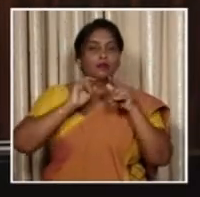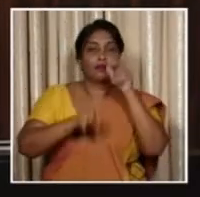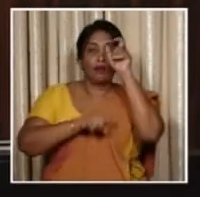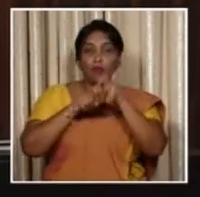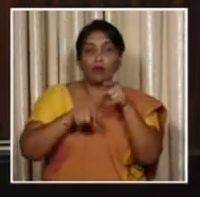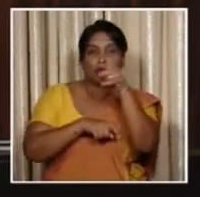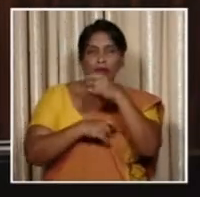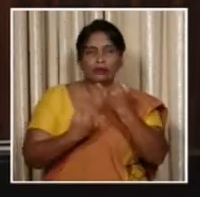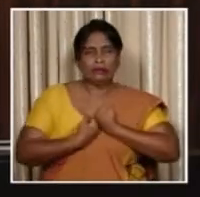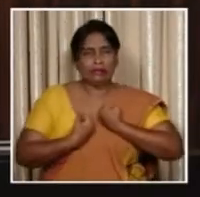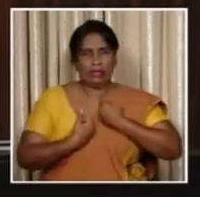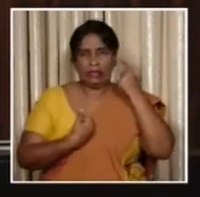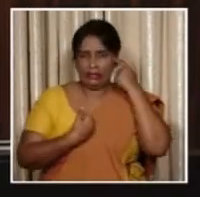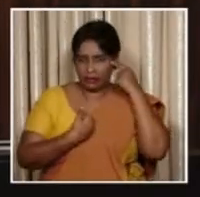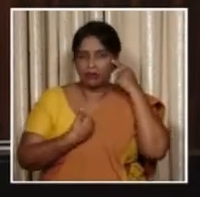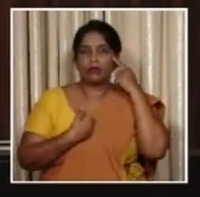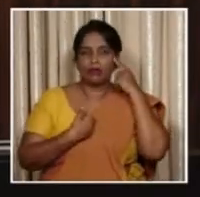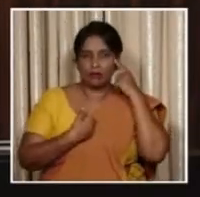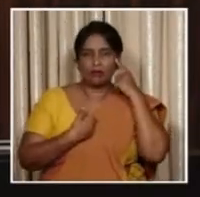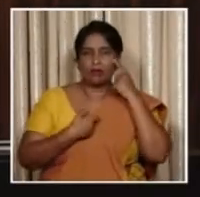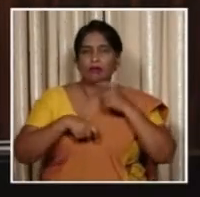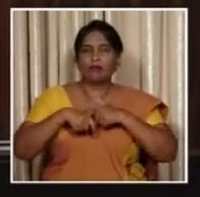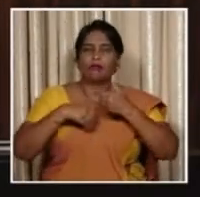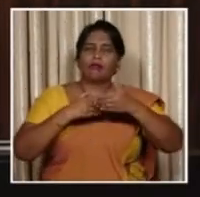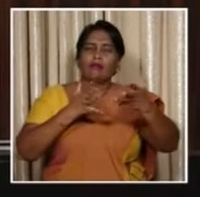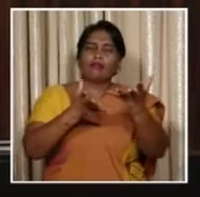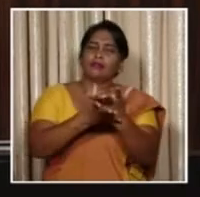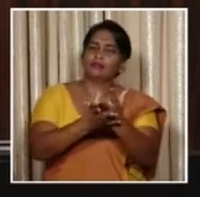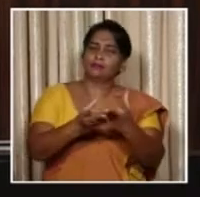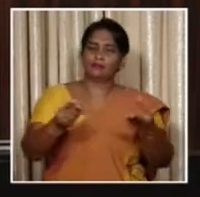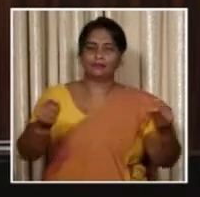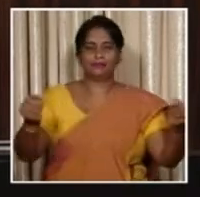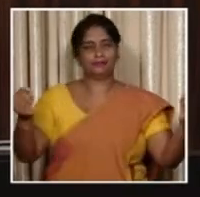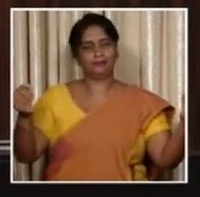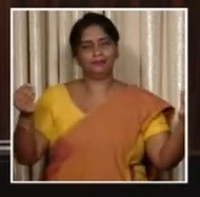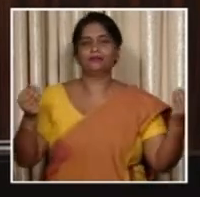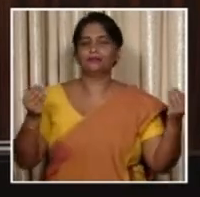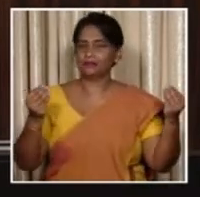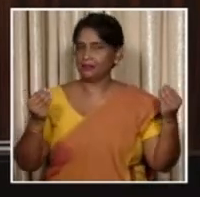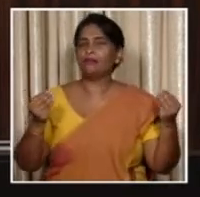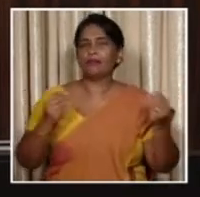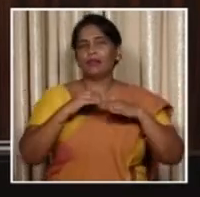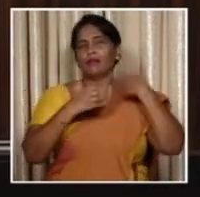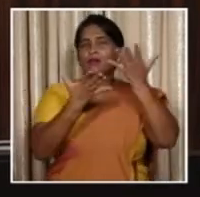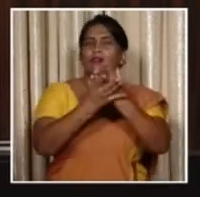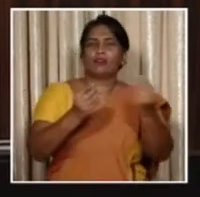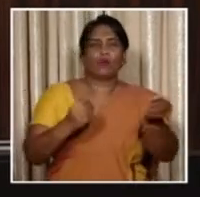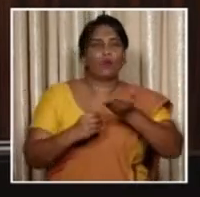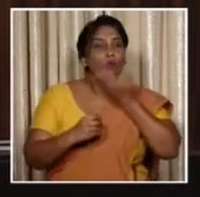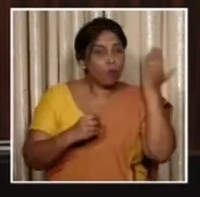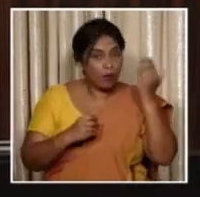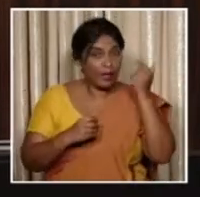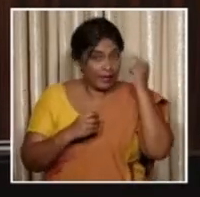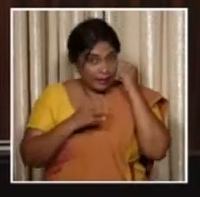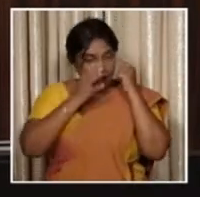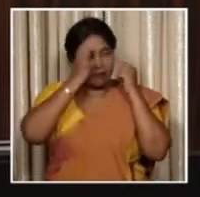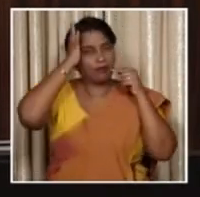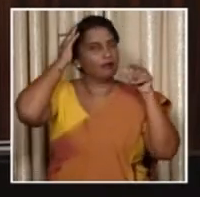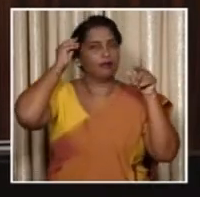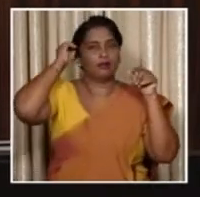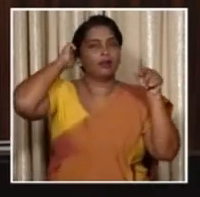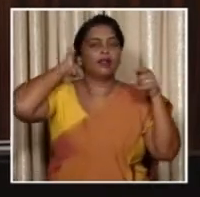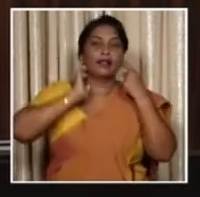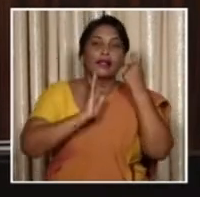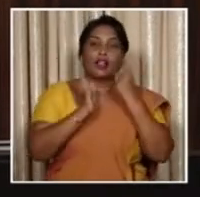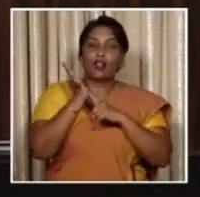අපරාධකරුවන් කල්පනා කරනවා නම් ඒවා කාලයේ වැලිතලාවෙන් යටපත් වෙලා අවසන් කරන්න පුළුවන් කියලා ඒ නීතිය